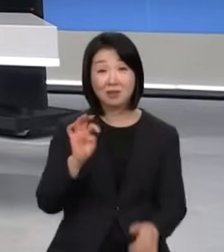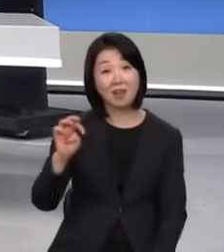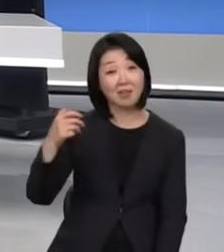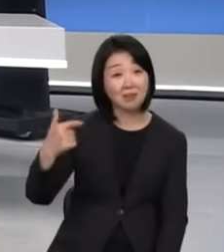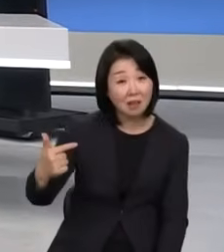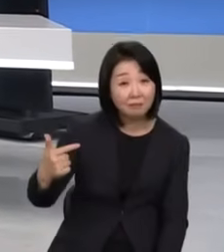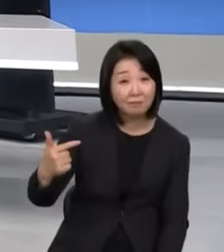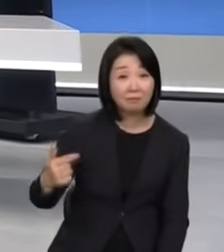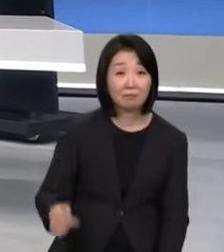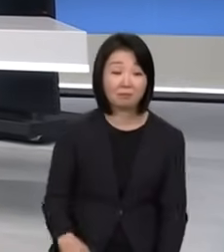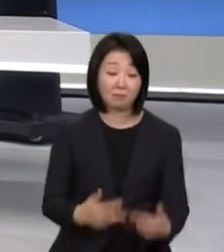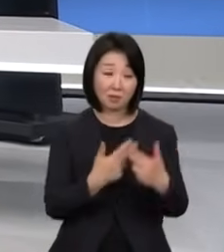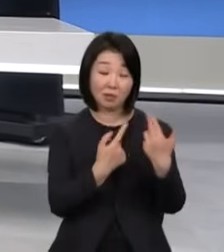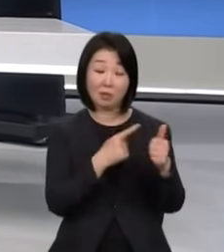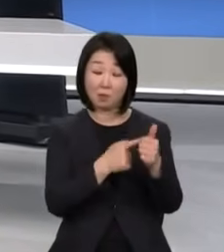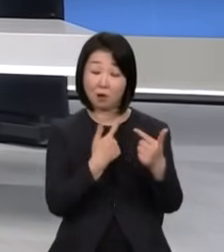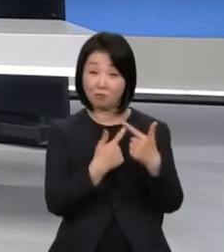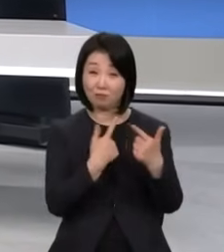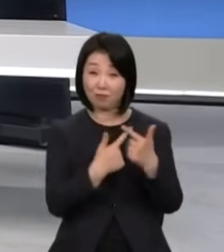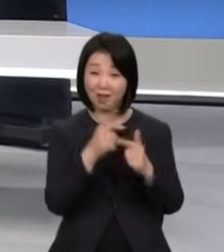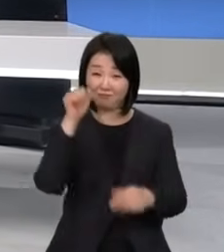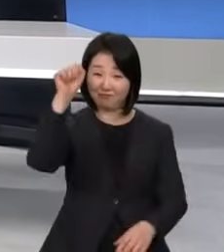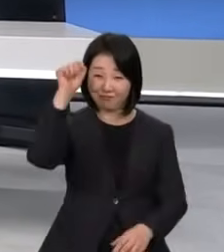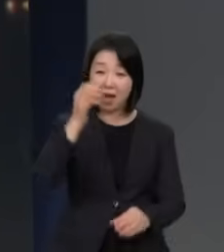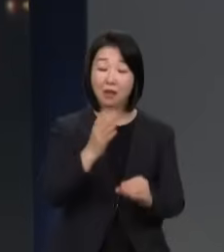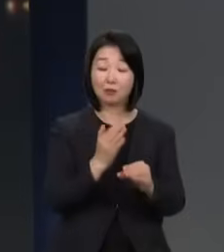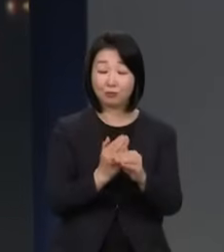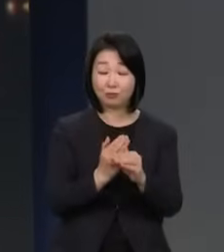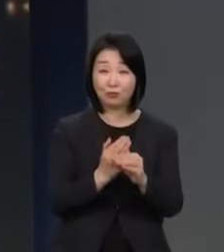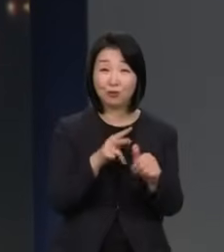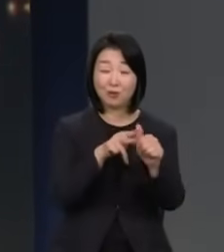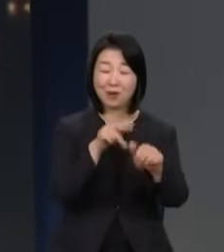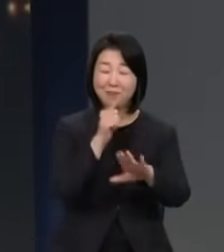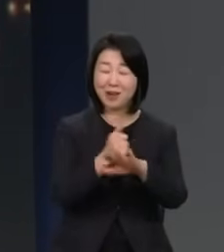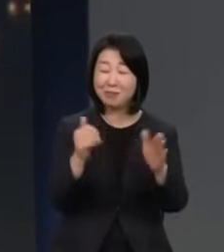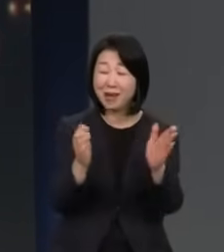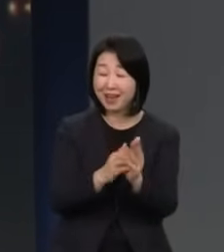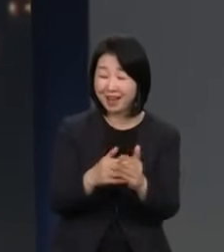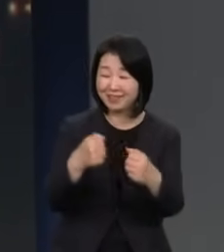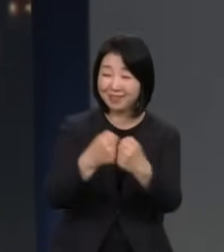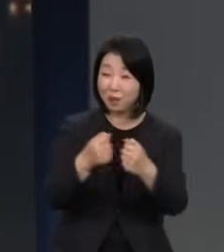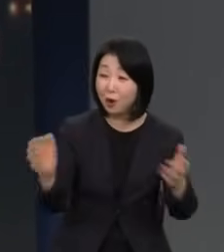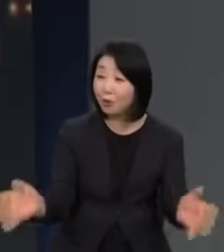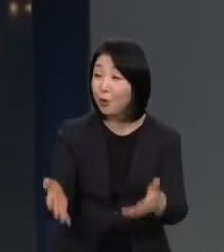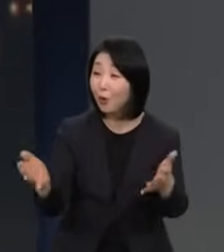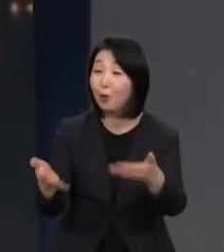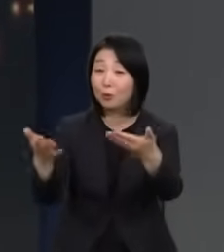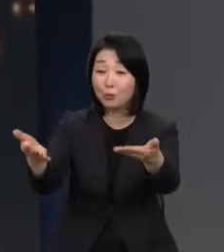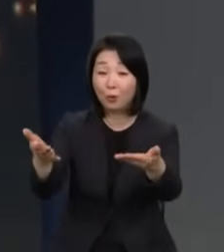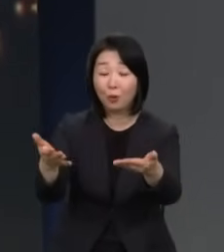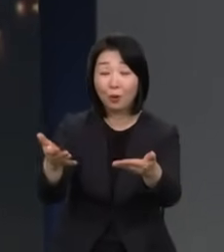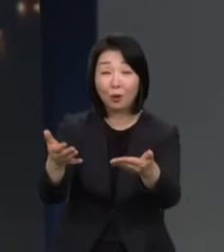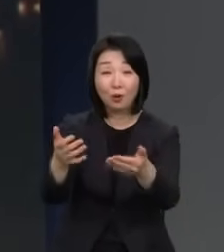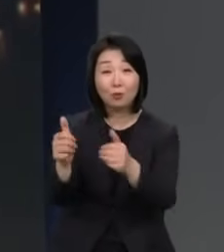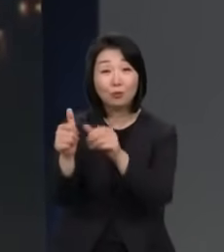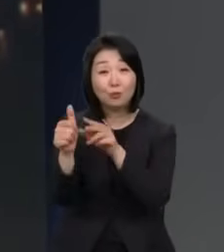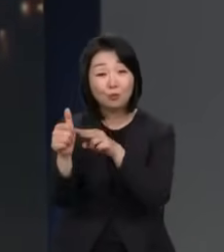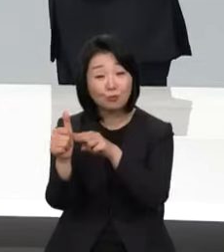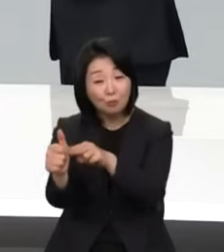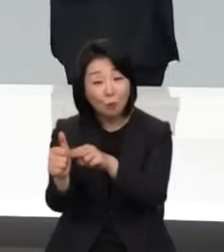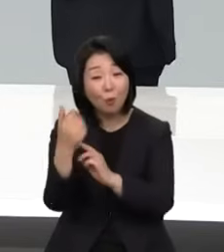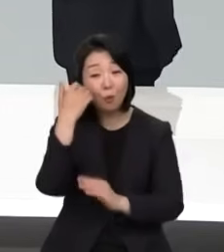자, 오늘 이재명 대표가 부산 유세에 나섰는데 후보에게 끝까지 싸우라고 격려를 해줬습니다. 자, 그런데 그 후보가 민주당이